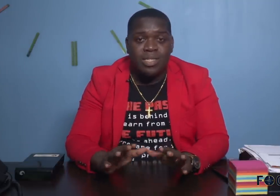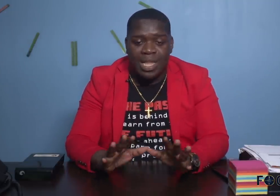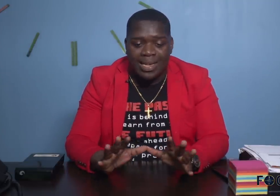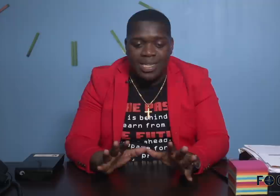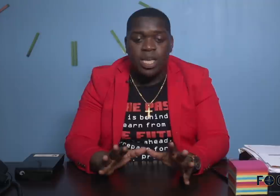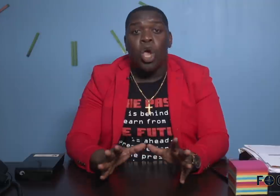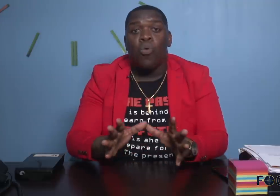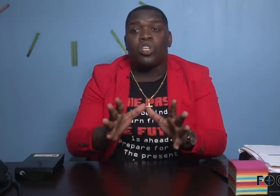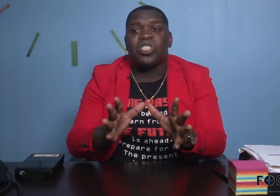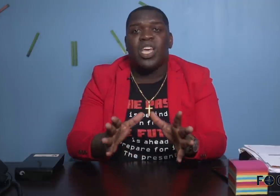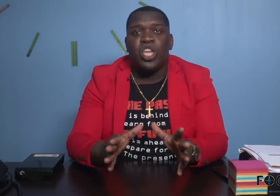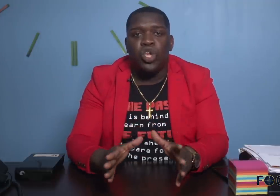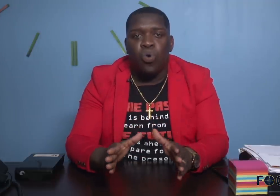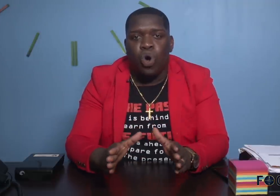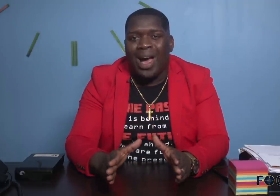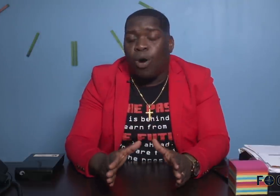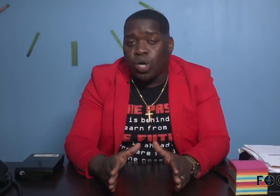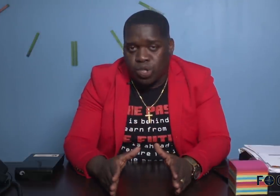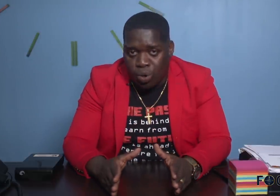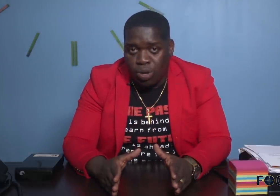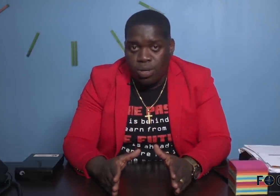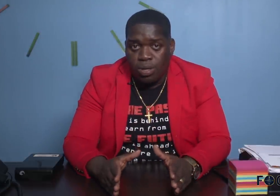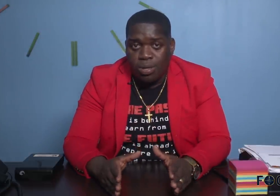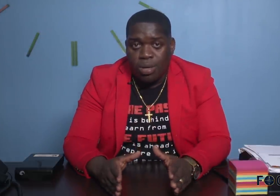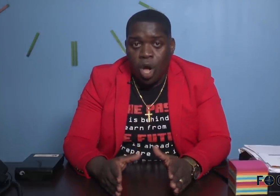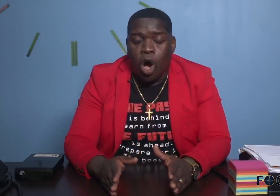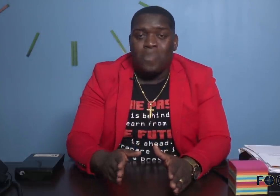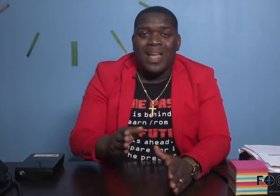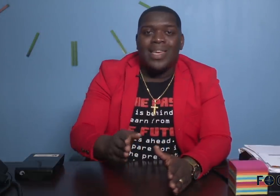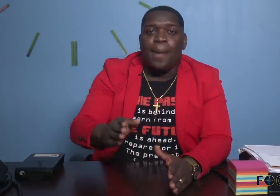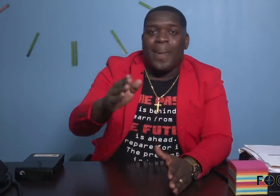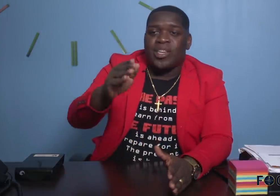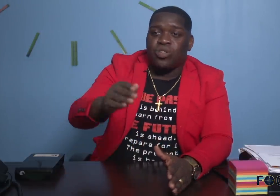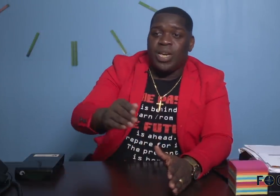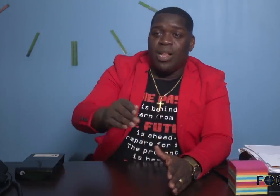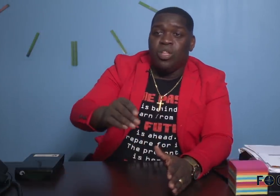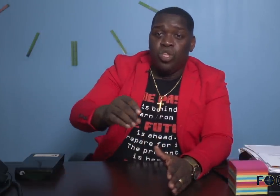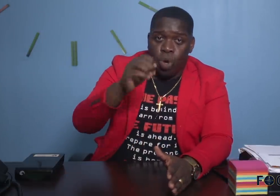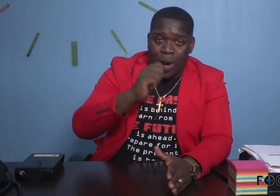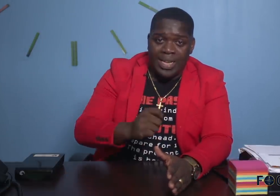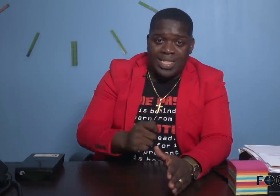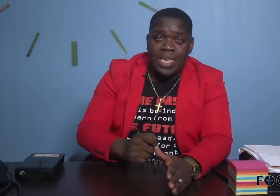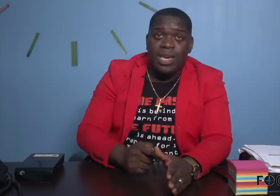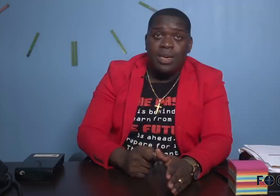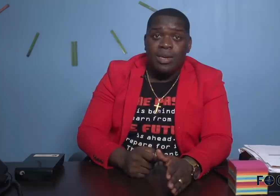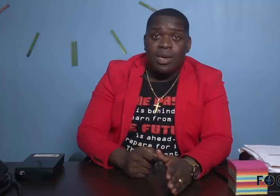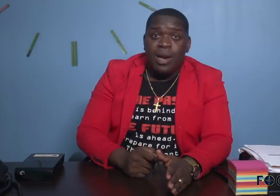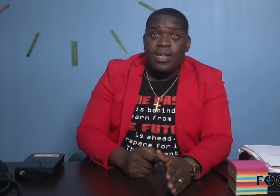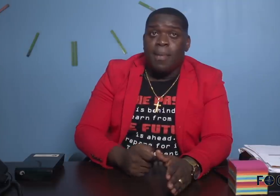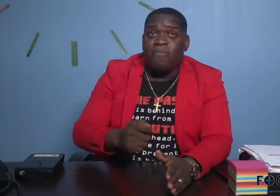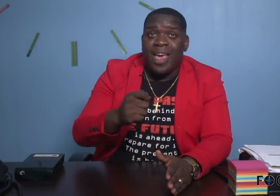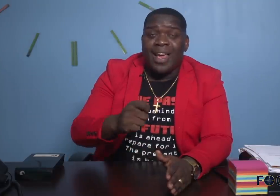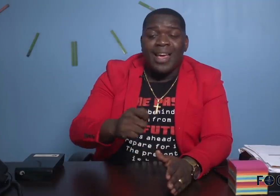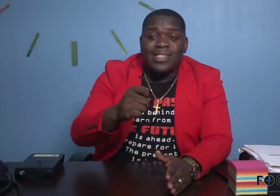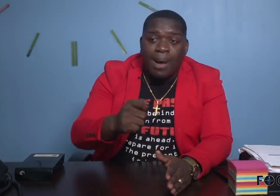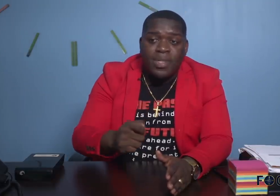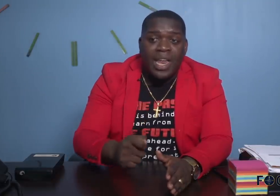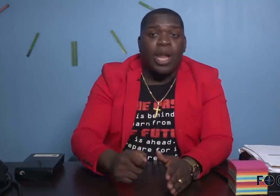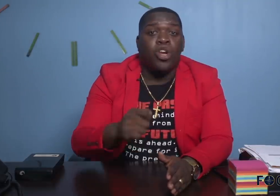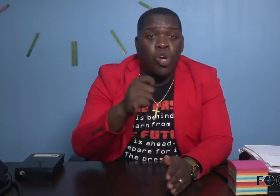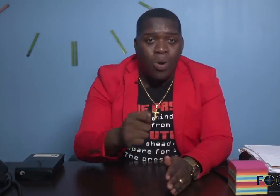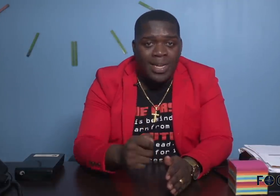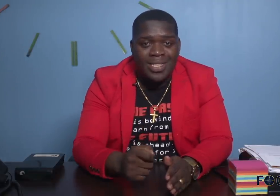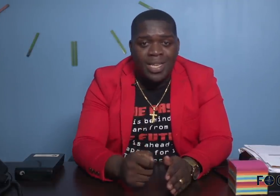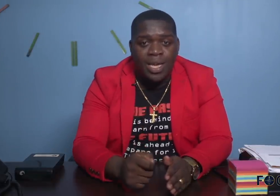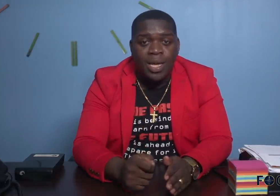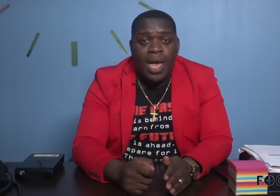voor de strastik. Wo seni yu gona oso. Omdat die personeel no one is ziek, de